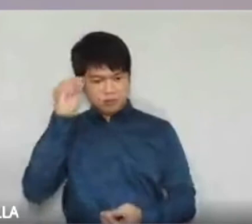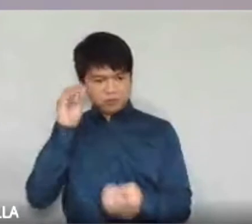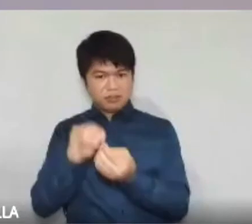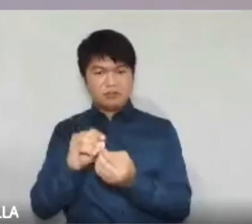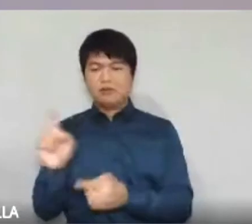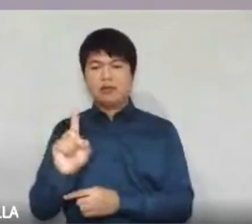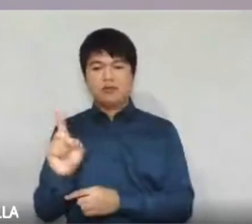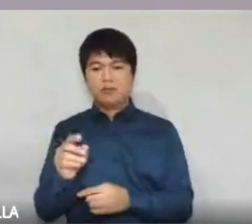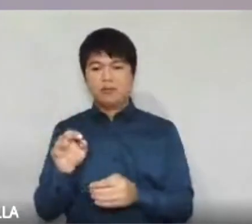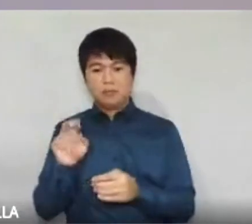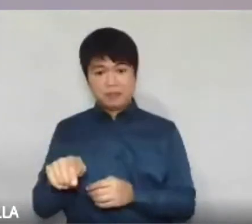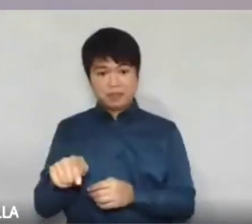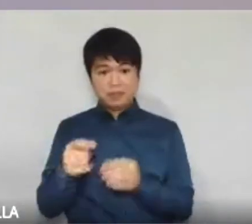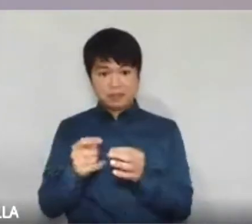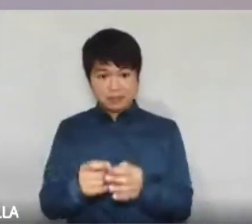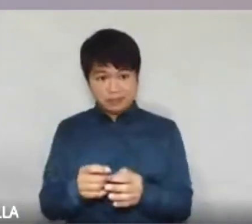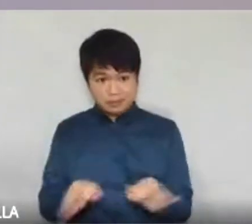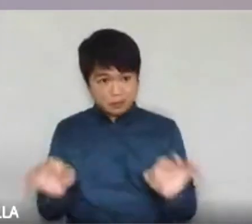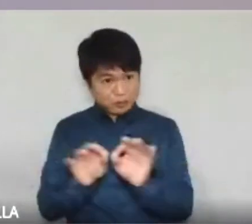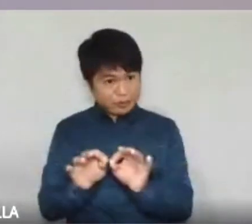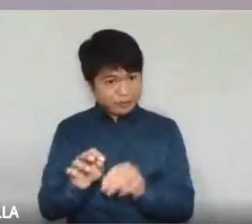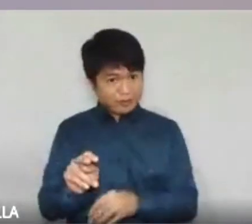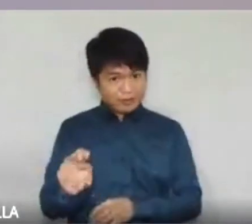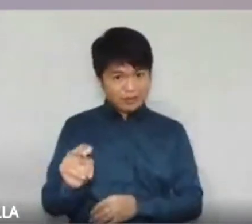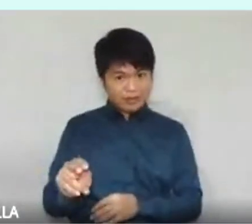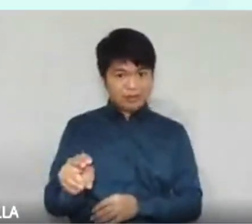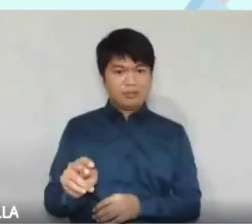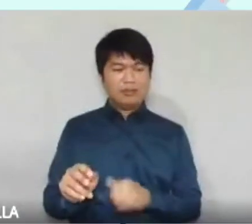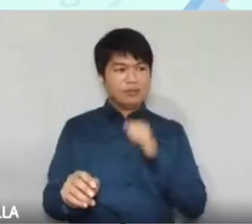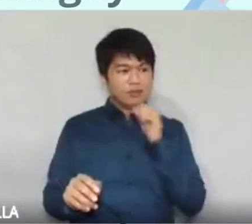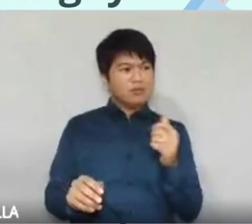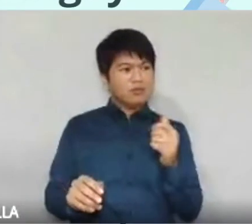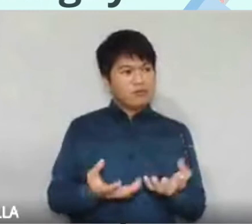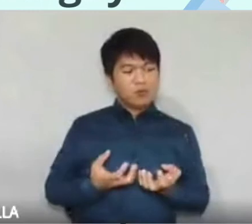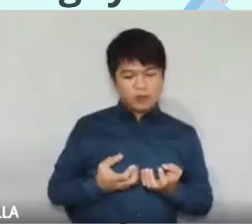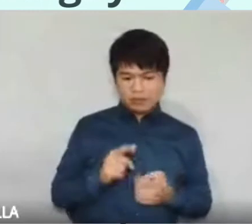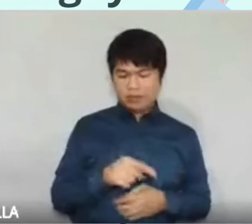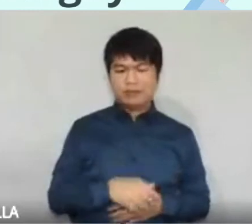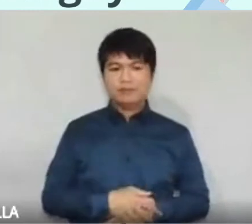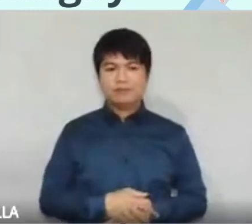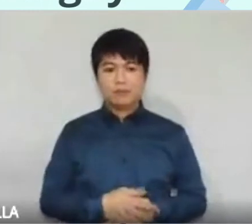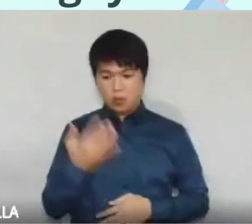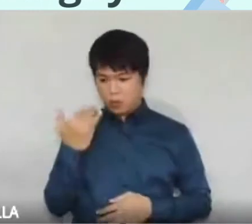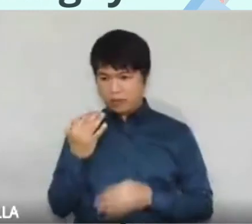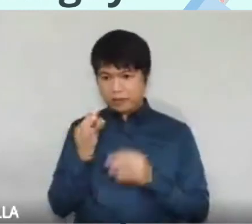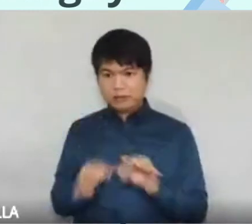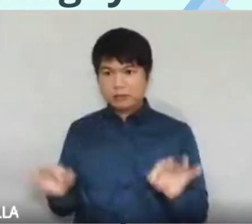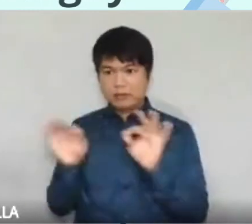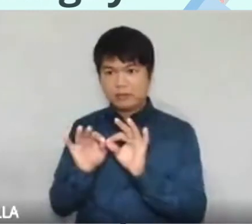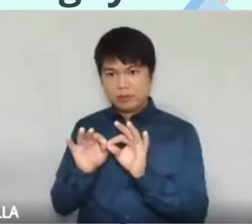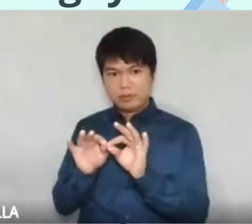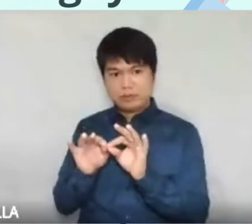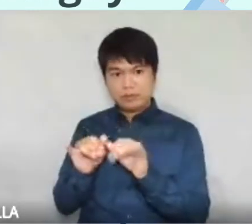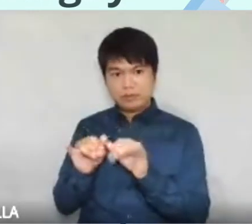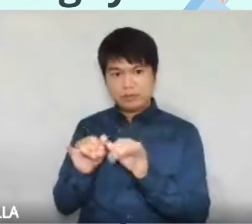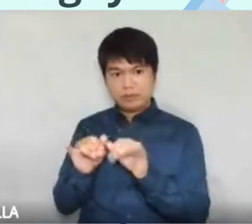ang kailangan nila, hindi lang yung anong feel nila kailangan nila. Bakit mahalaga ang standards at interoperability